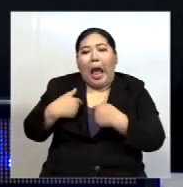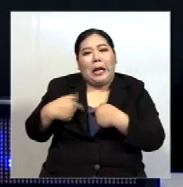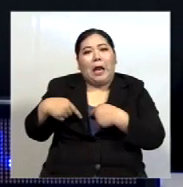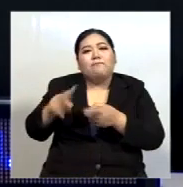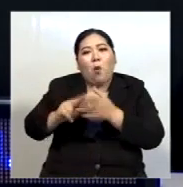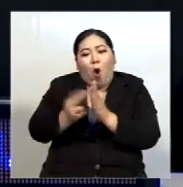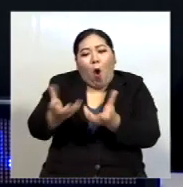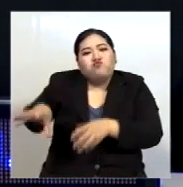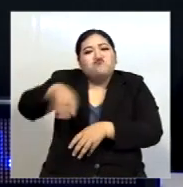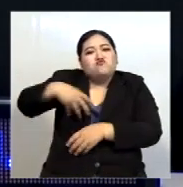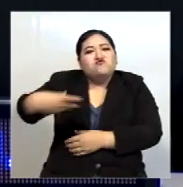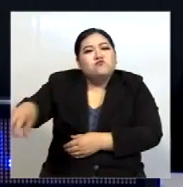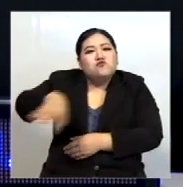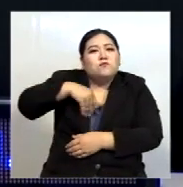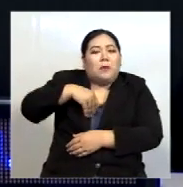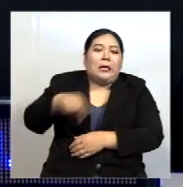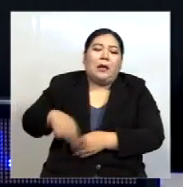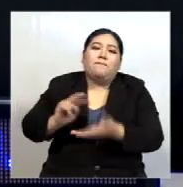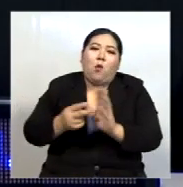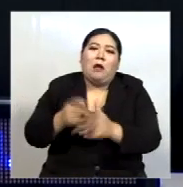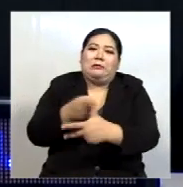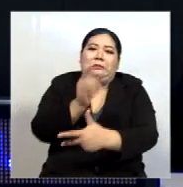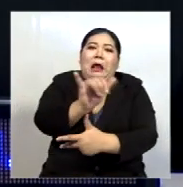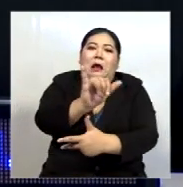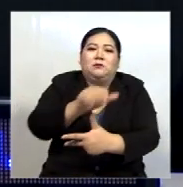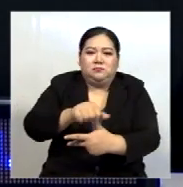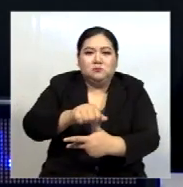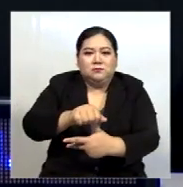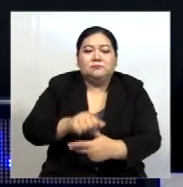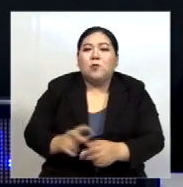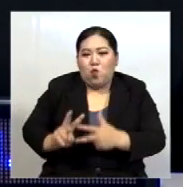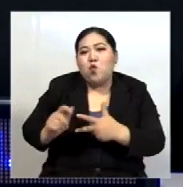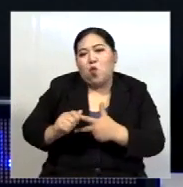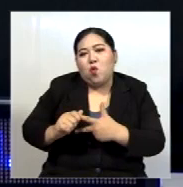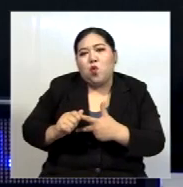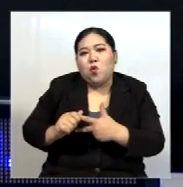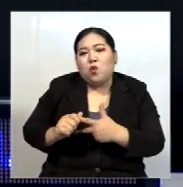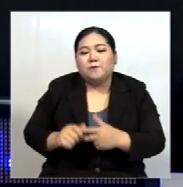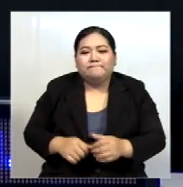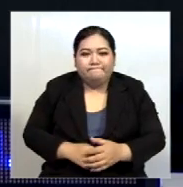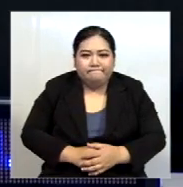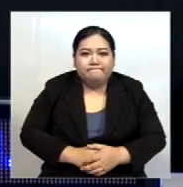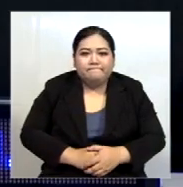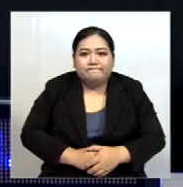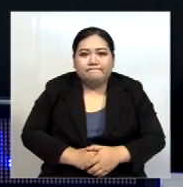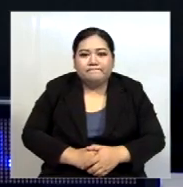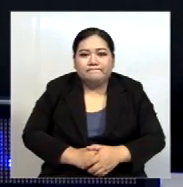อร์สเปรดเดอร์แล้วก็ไม่ได้เป็นระยะ3มันเป็นระยะ2อยู่ยังยืนยันอยู่ในระยะ